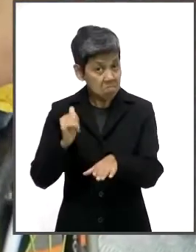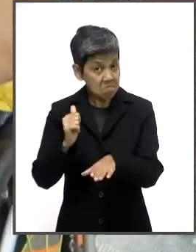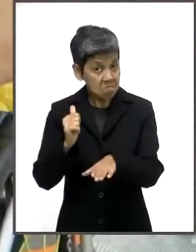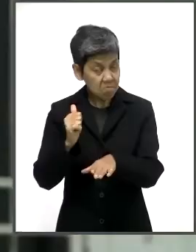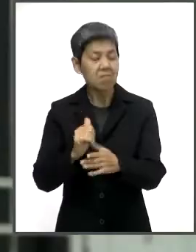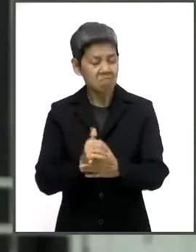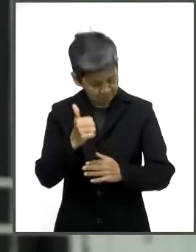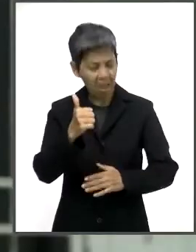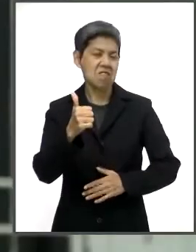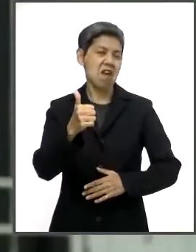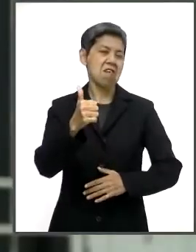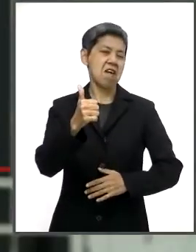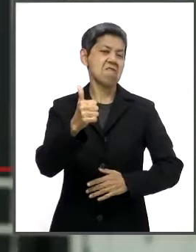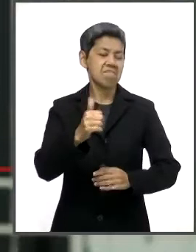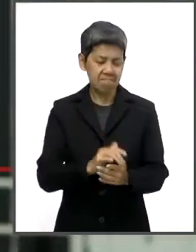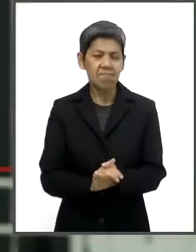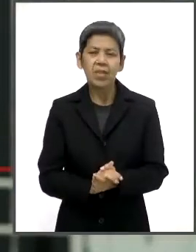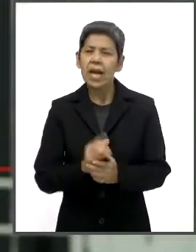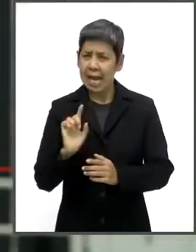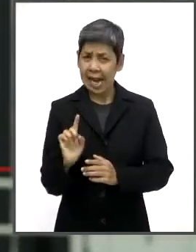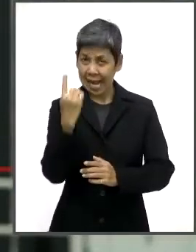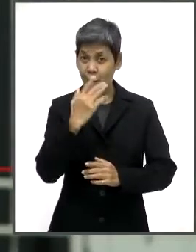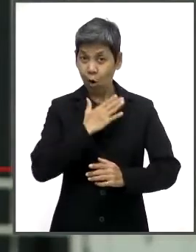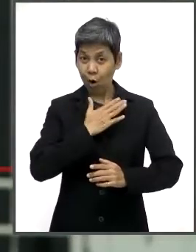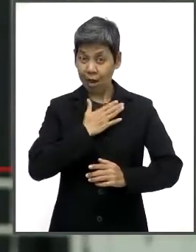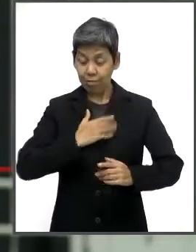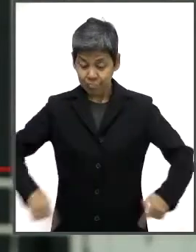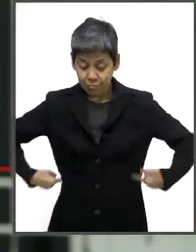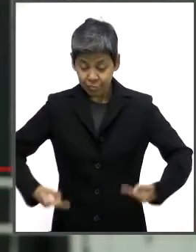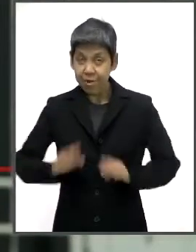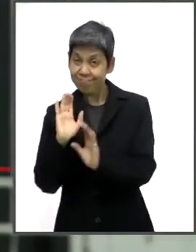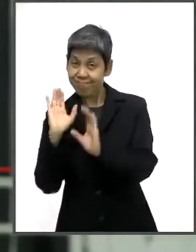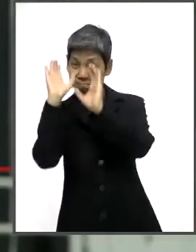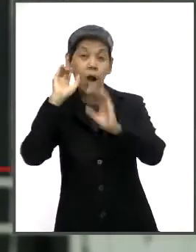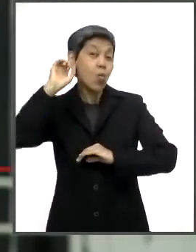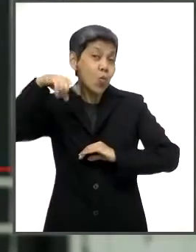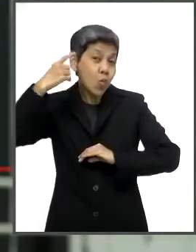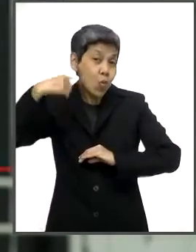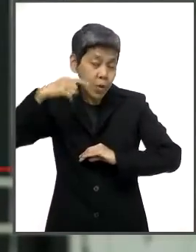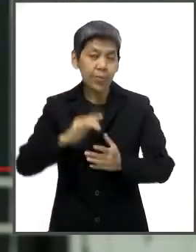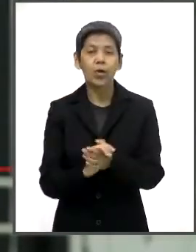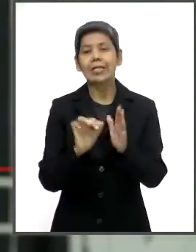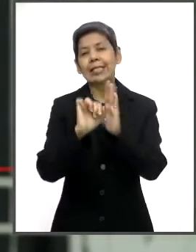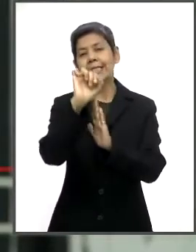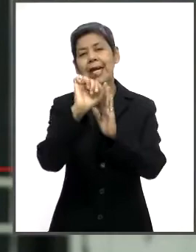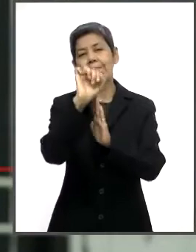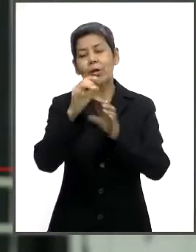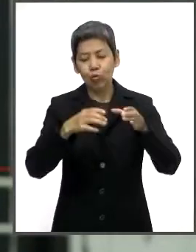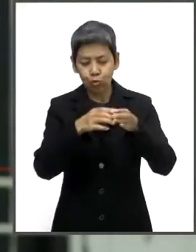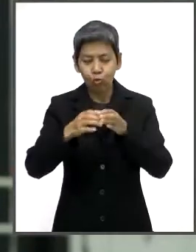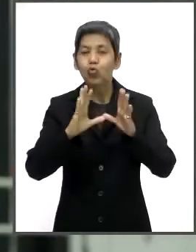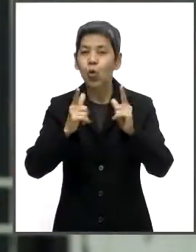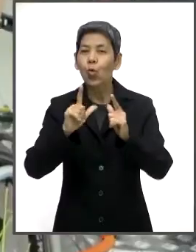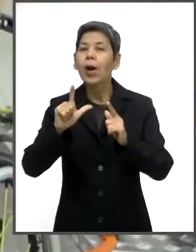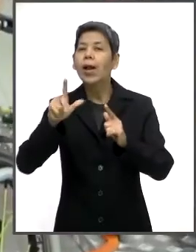ความสำเร็จไหม ประสบความสำเร็จนะคะเพราะว่าครั้งแรกจุดเริ่มต้นของวีแชร์บาสเกตบอลของผู้หญิงเริ่มที่จังหวัดเชียงใหม่ชมรมล้านน